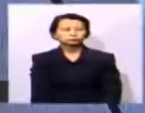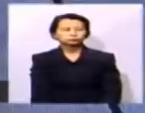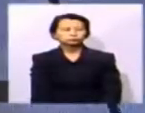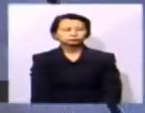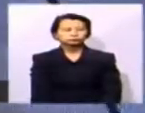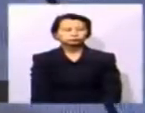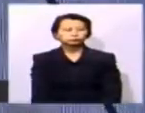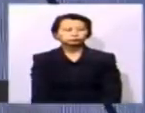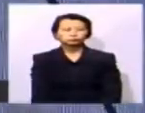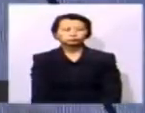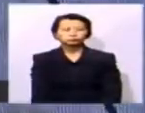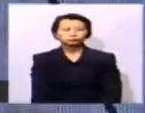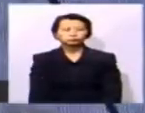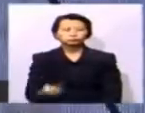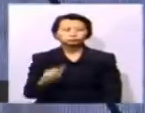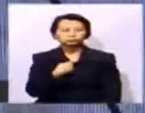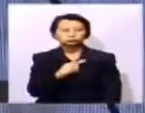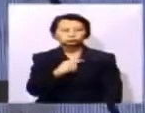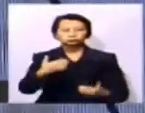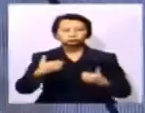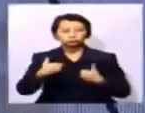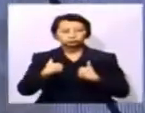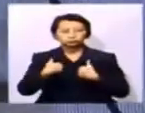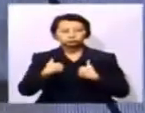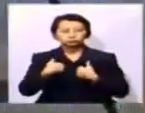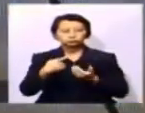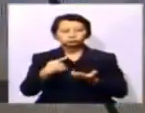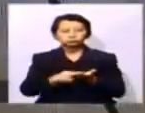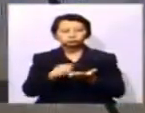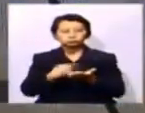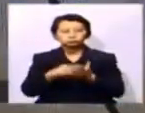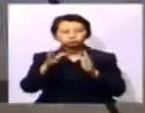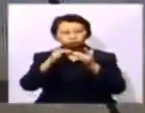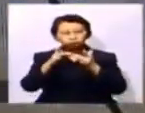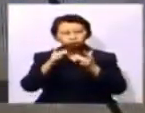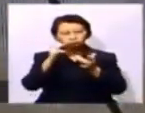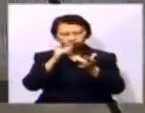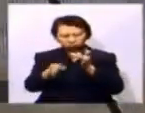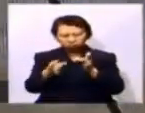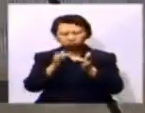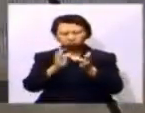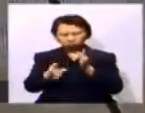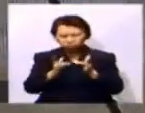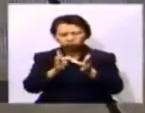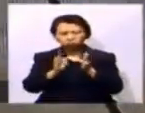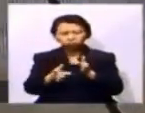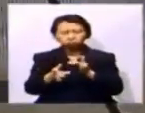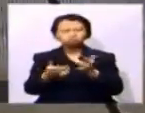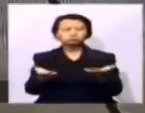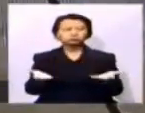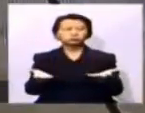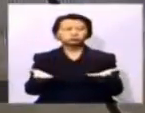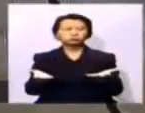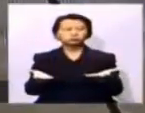Kita kali ada, kali si ada. Menang dua, ini dua orang